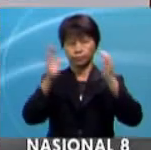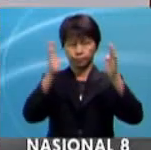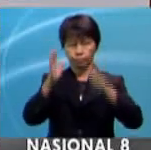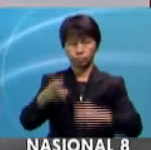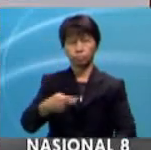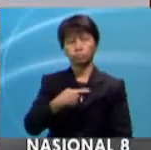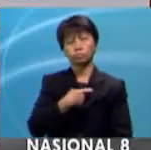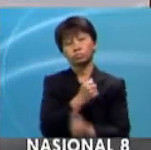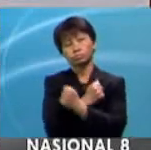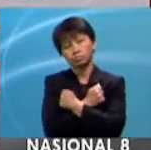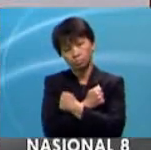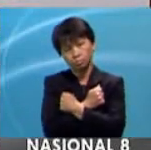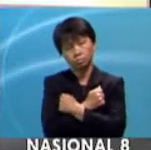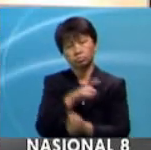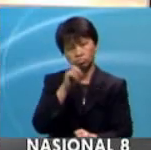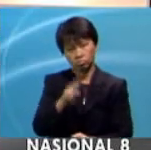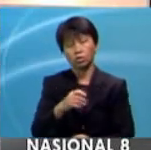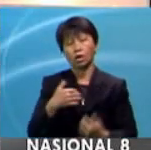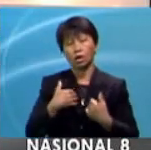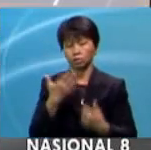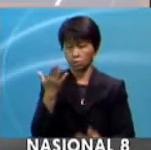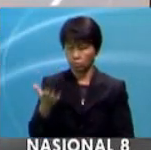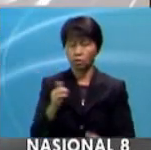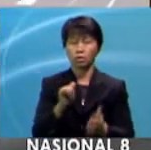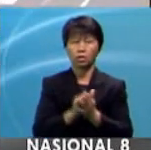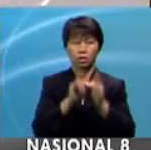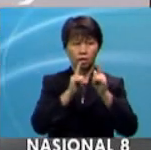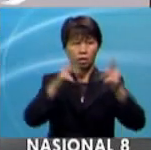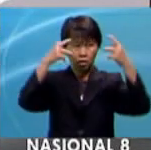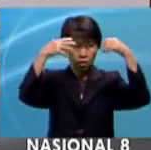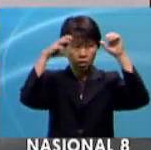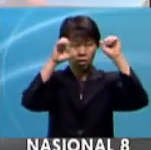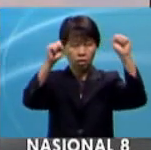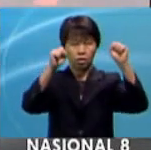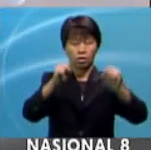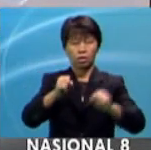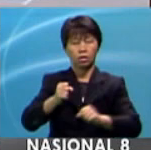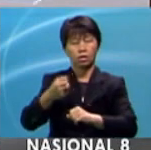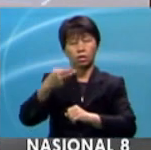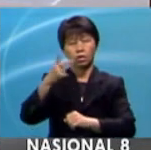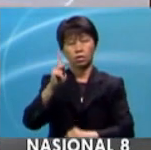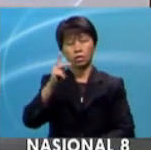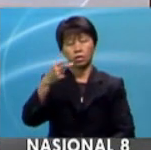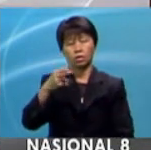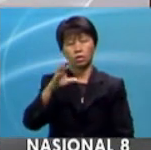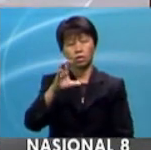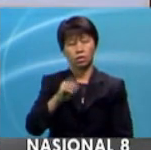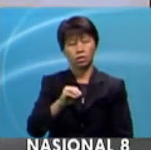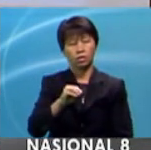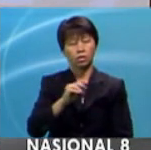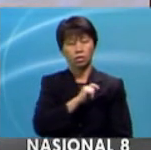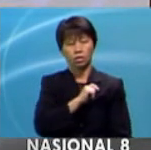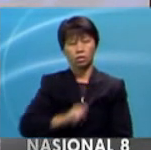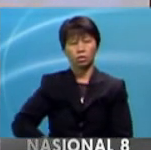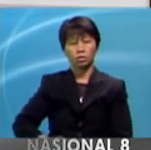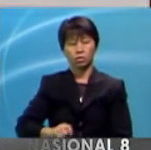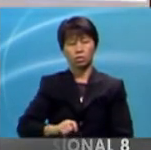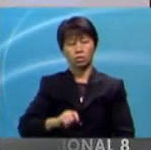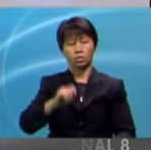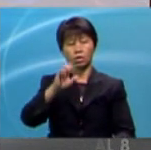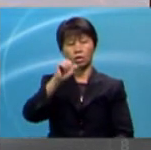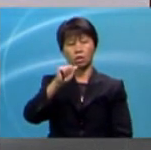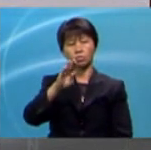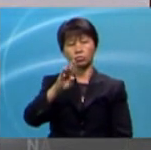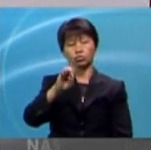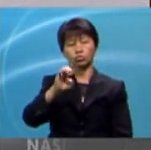Kami sayang dan pelukan mereka demikian reaksi presiden konfederasi hoki Malaysia ke SMP berhubung